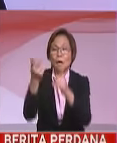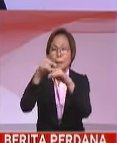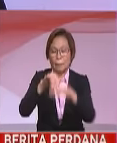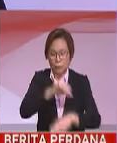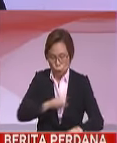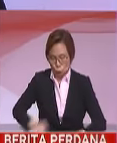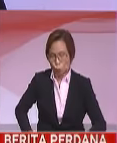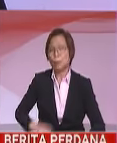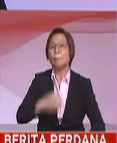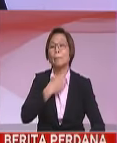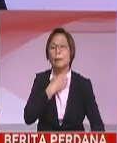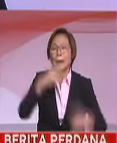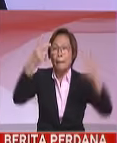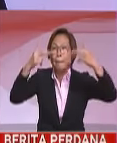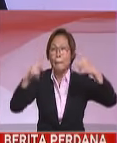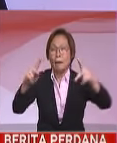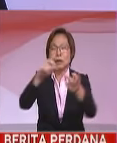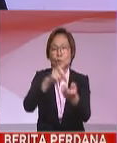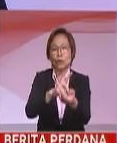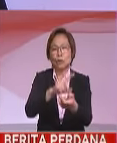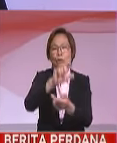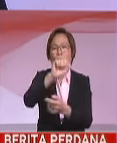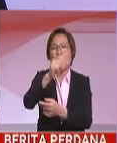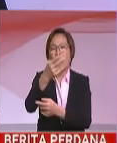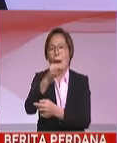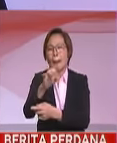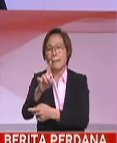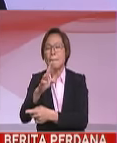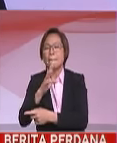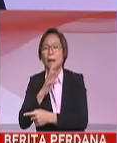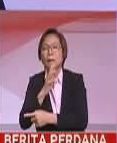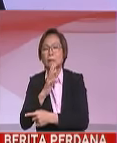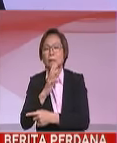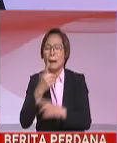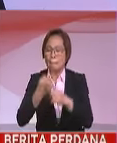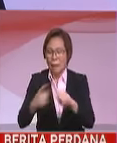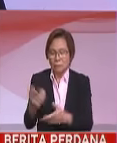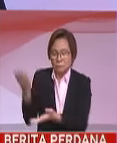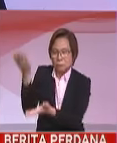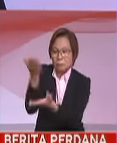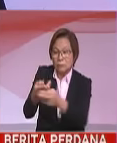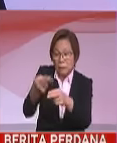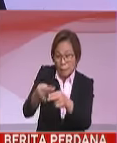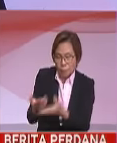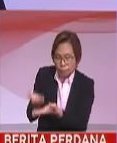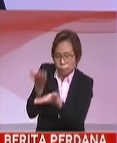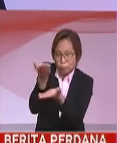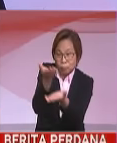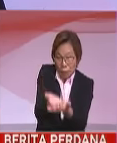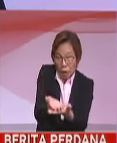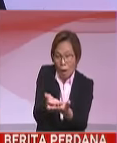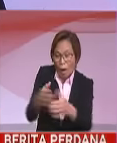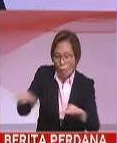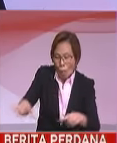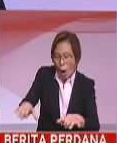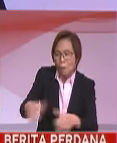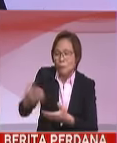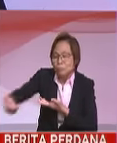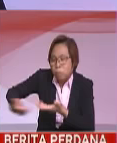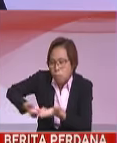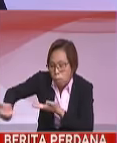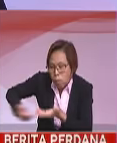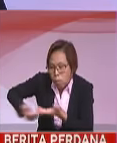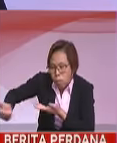mungkin. Presidennya, Datuk Seri Dr. Ahmad Zahid Hamidi berkata, namun begitu cadangan nama calon akan dibuat selepas perbincangan